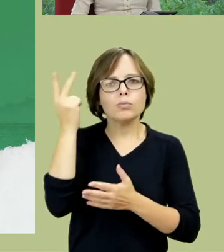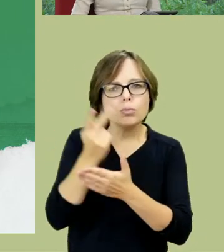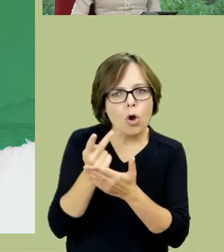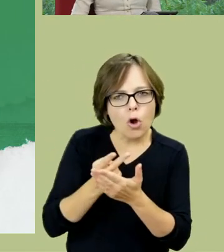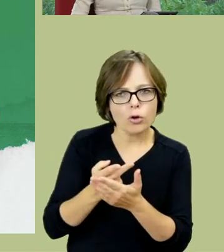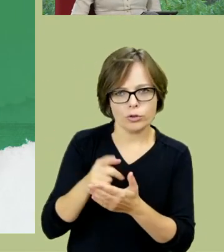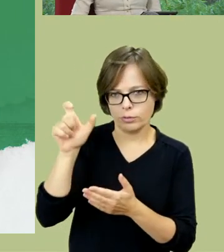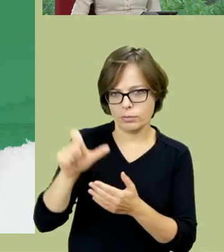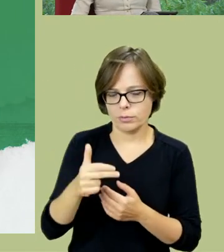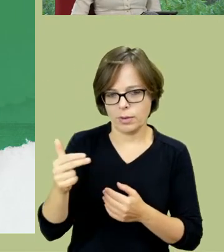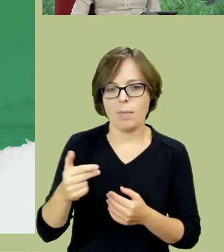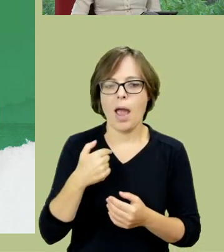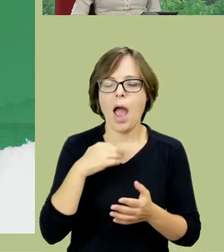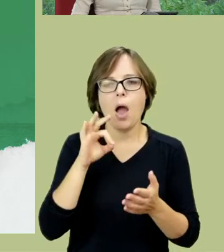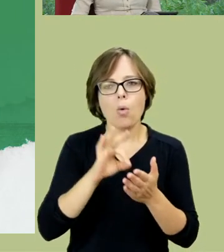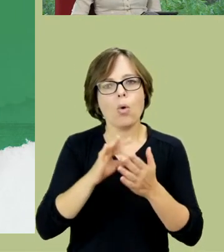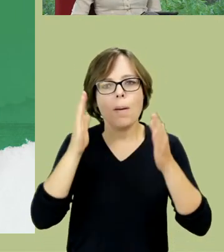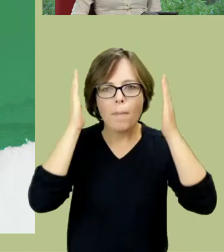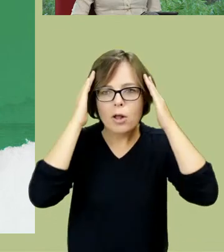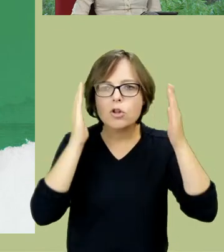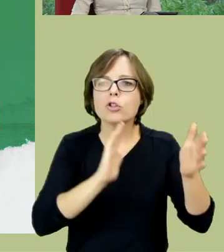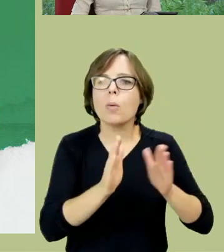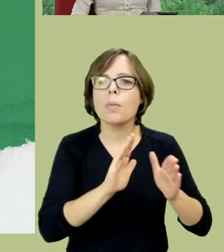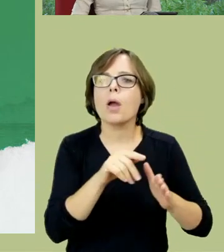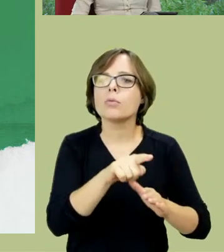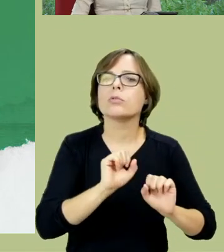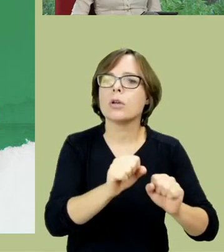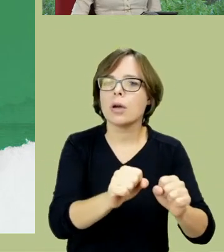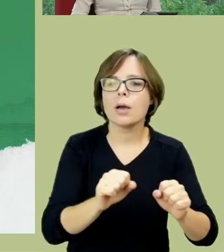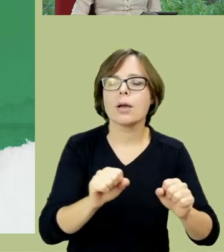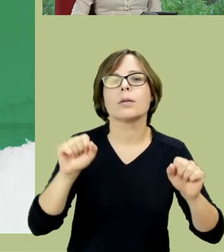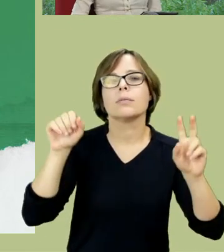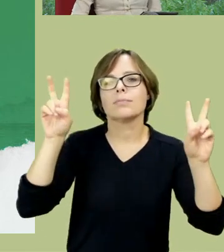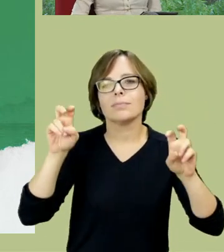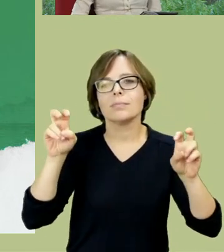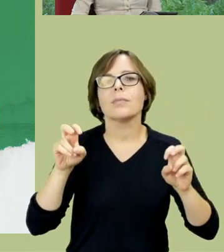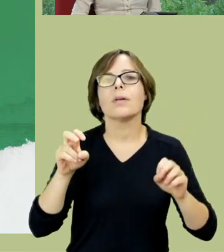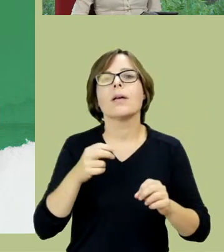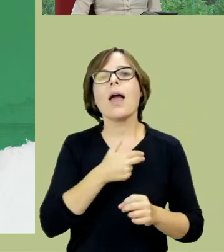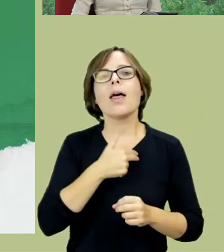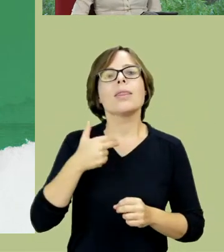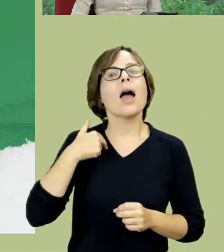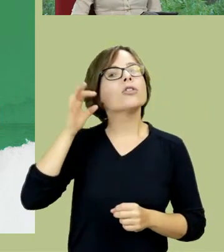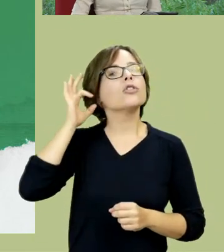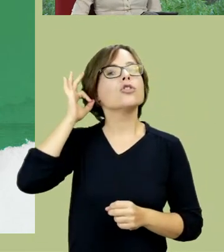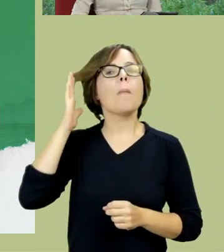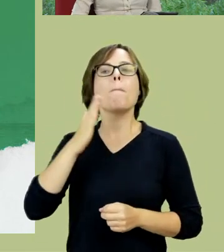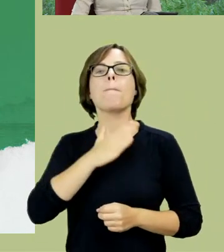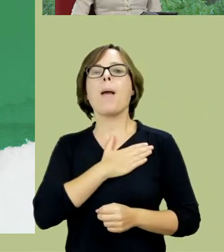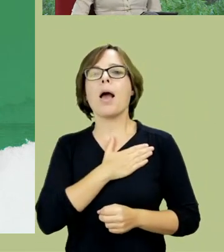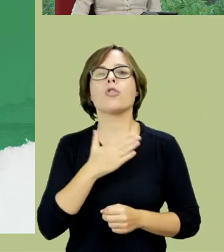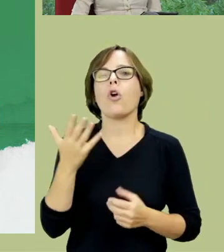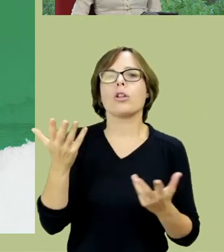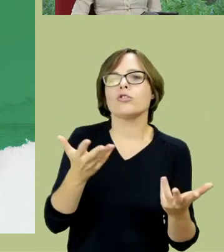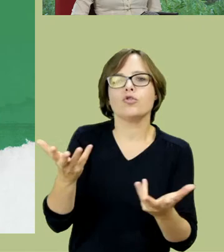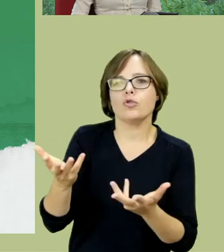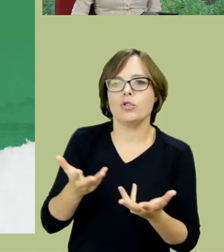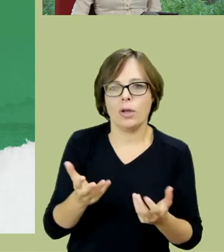być opiekunką merytoryczną akcji Gdzie się podziały nasze patronki, która zachęca szkoły na